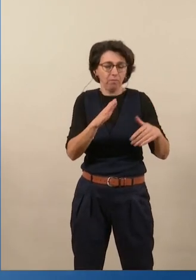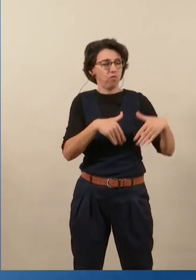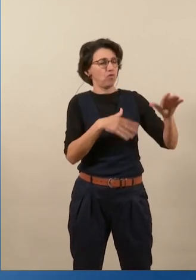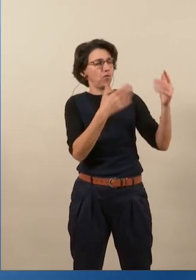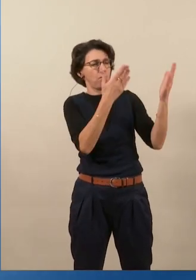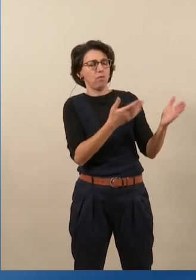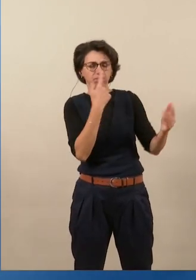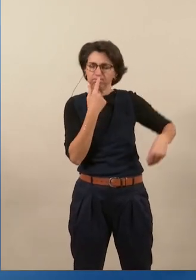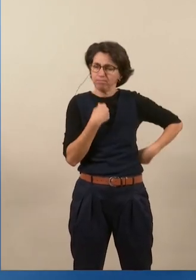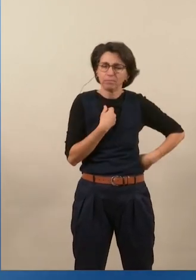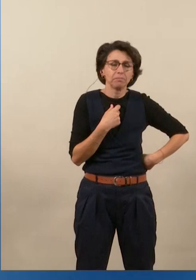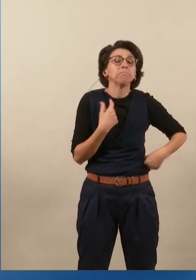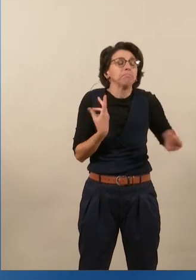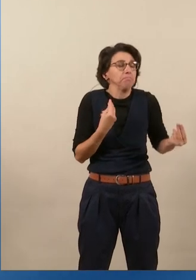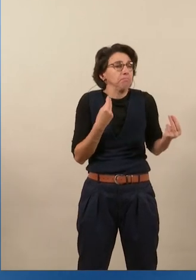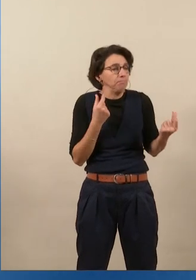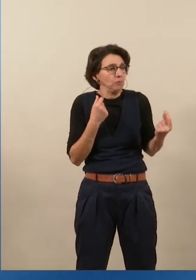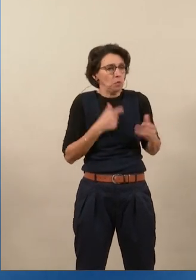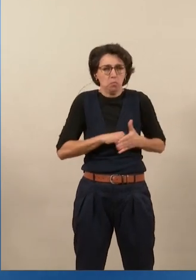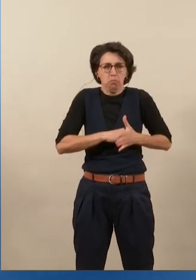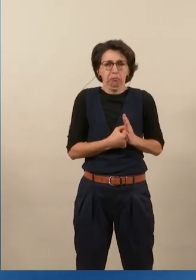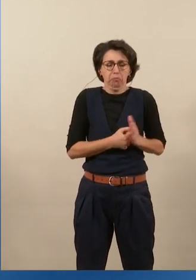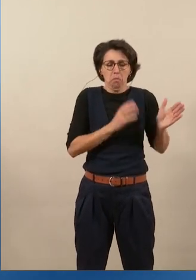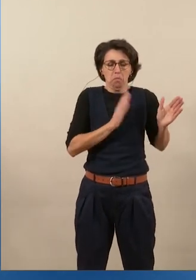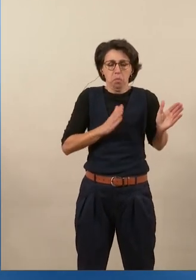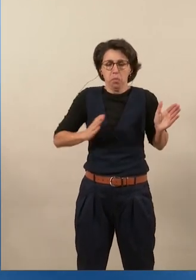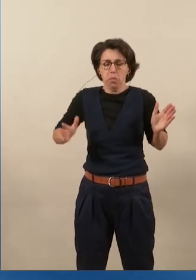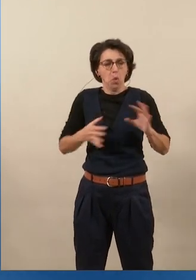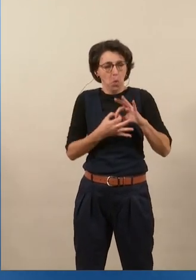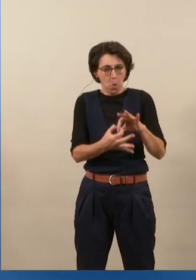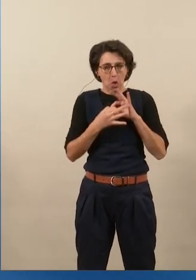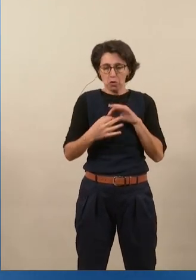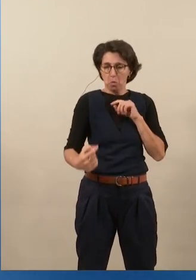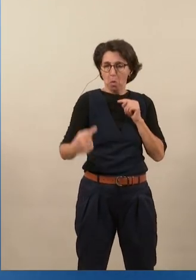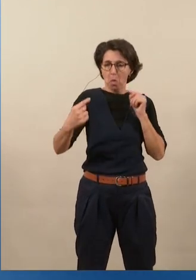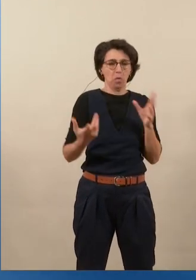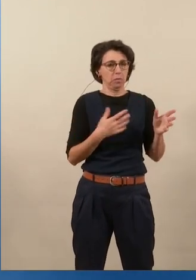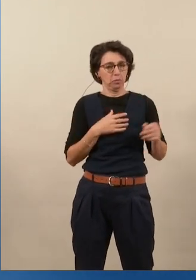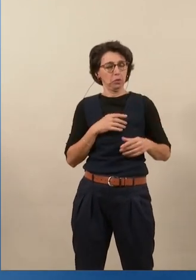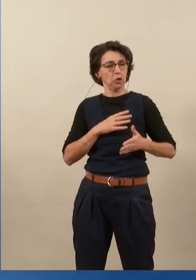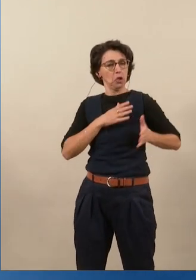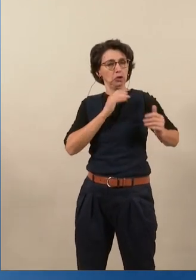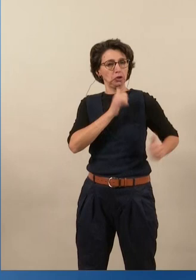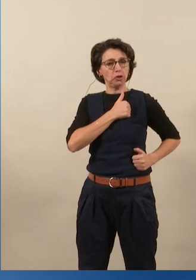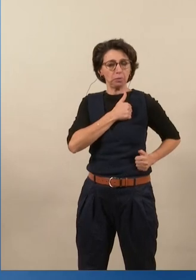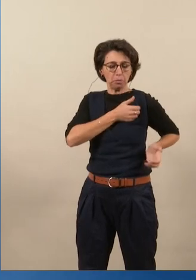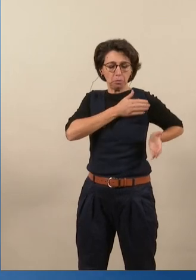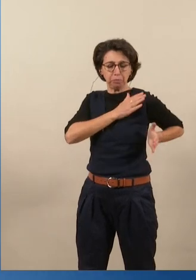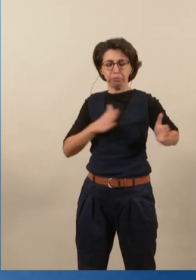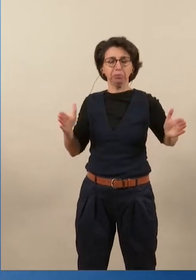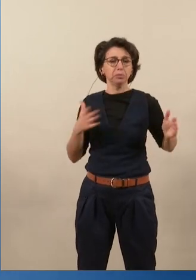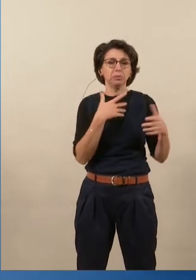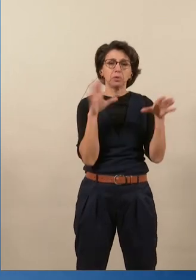peu vu de l'extérieur sa rigidité apparente dans les dans les rapports la discipline de fer qui règne dans dans votre